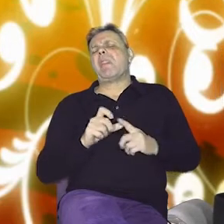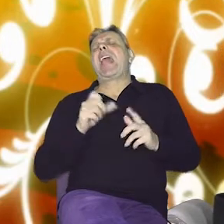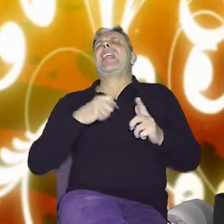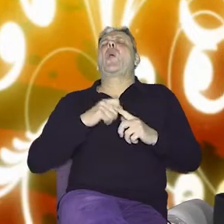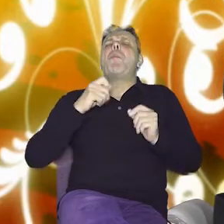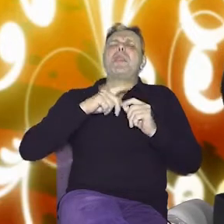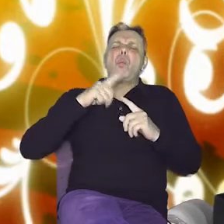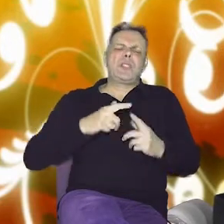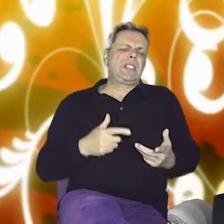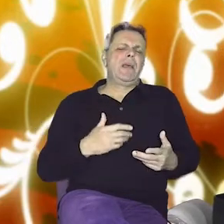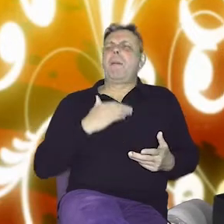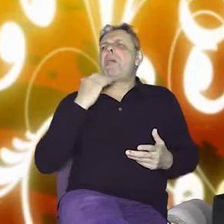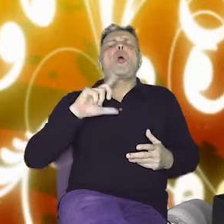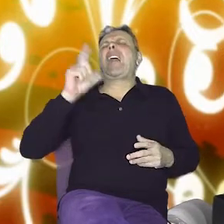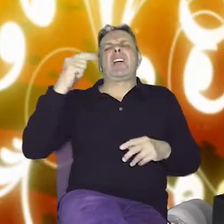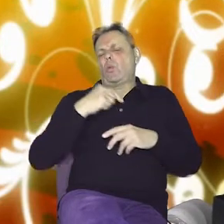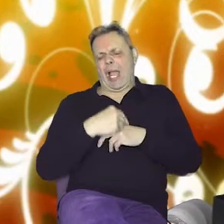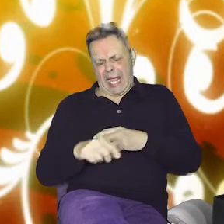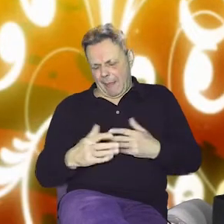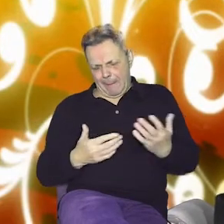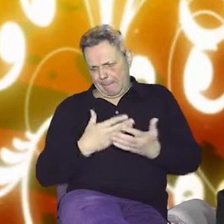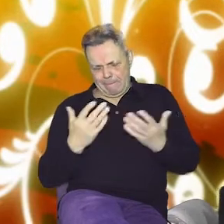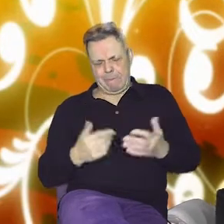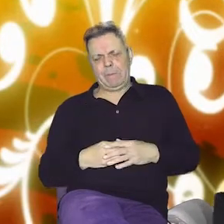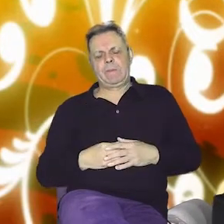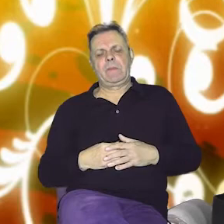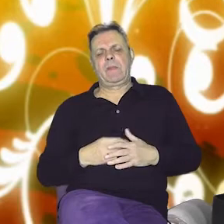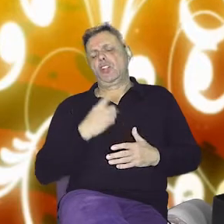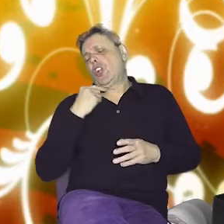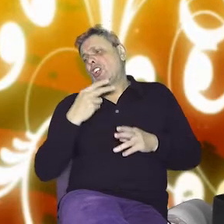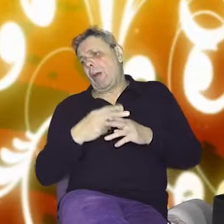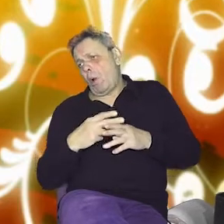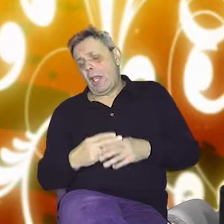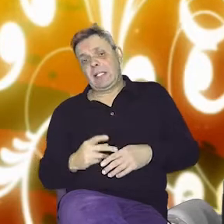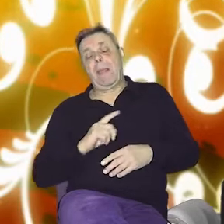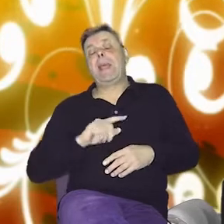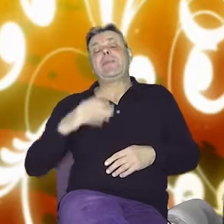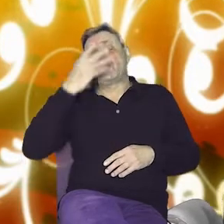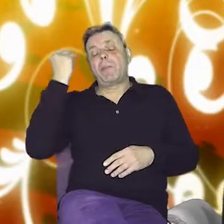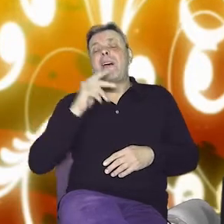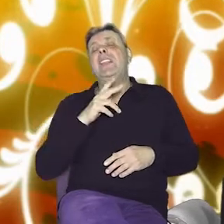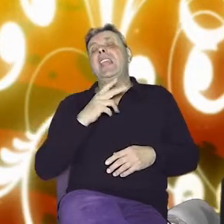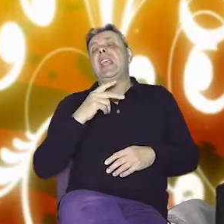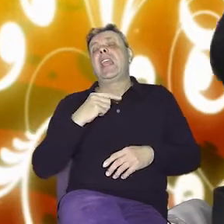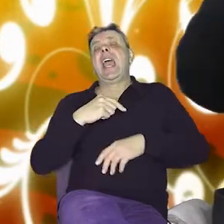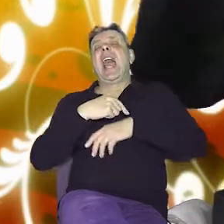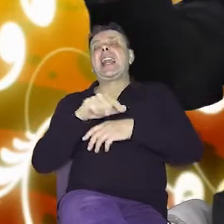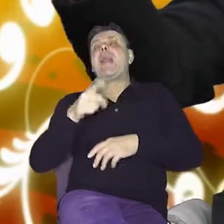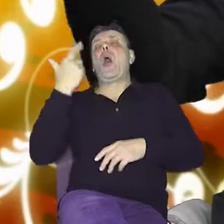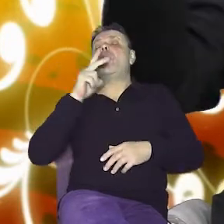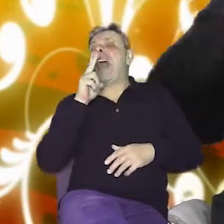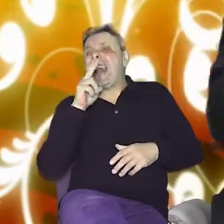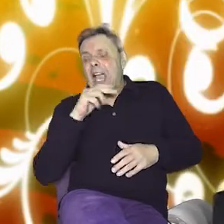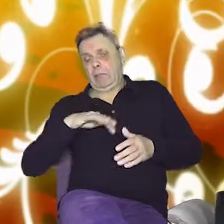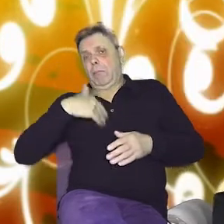ili bilo kakva druga rana. Mi tu ne smo zaboravili ti rane od karcinoma i koše. To sam baš htjela